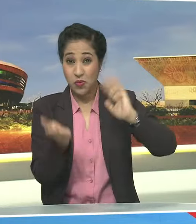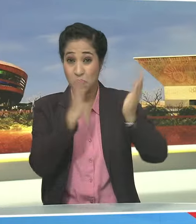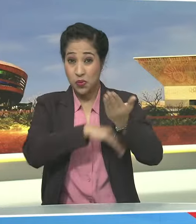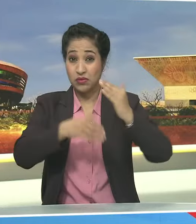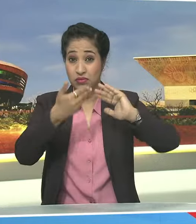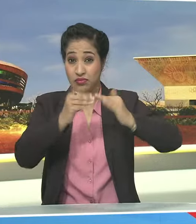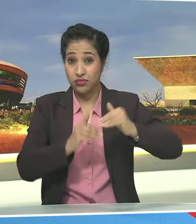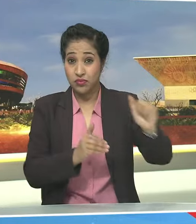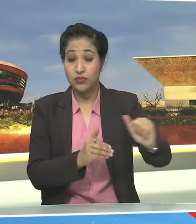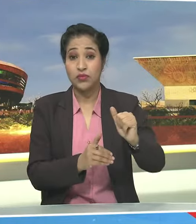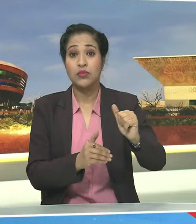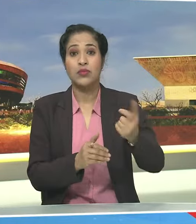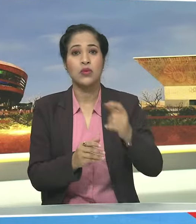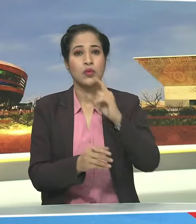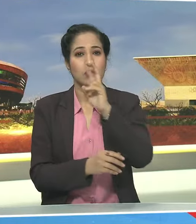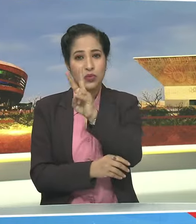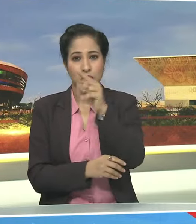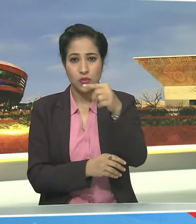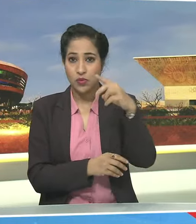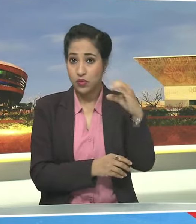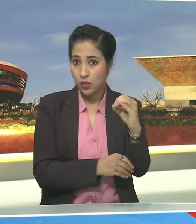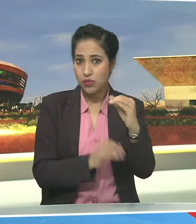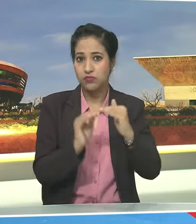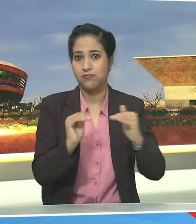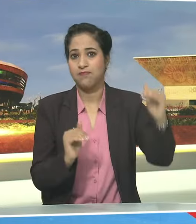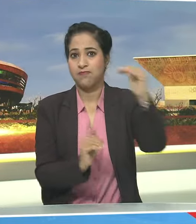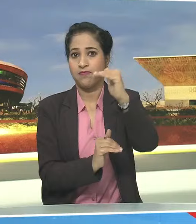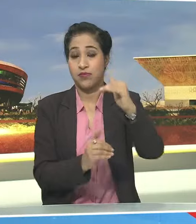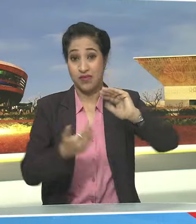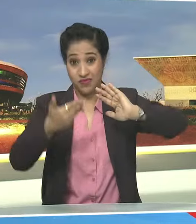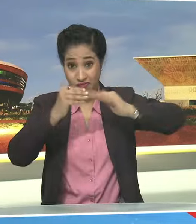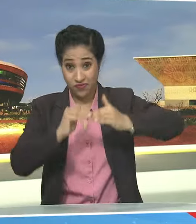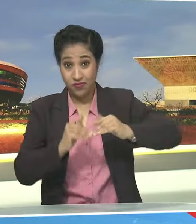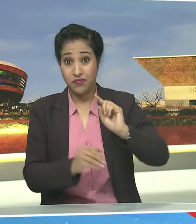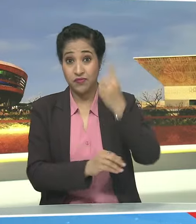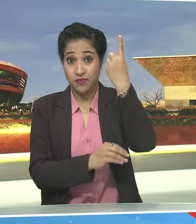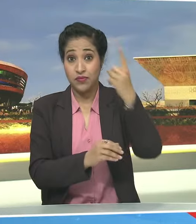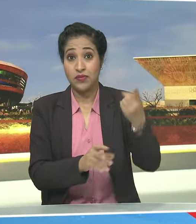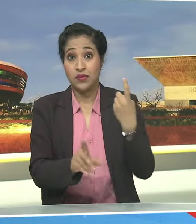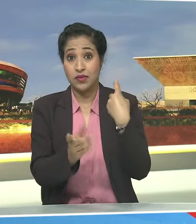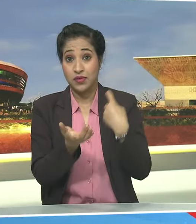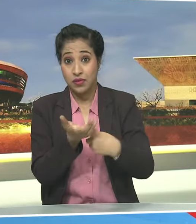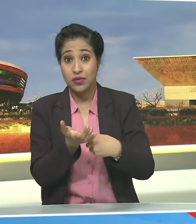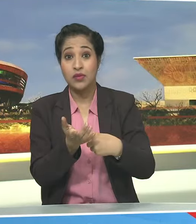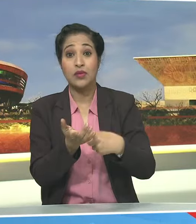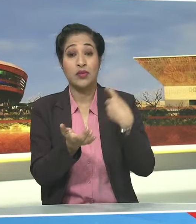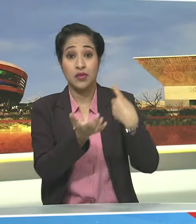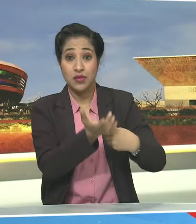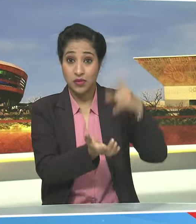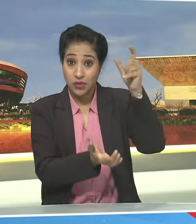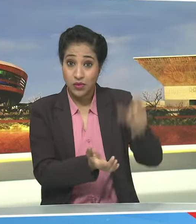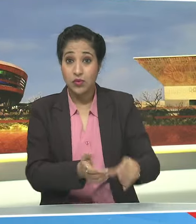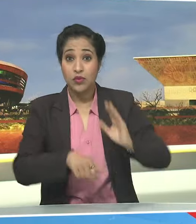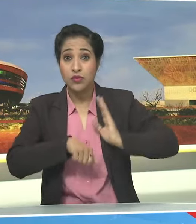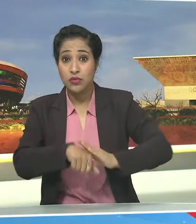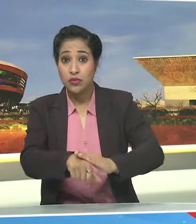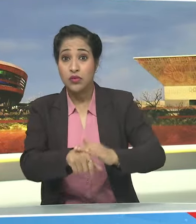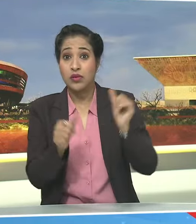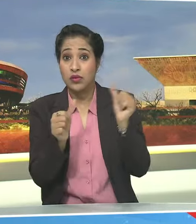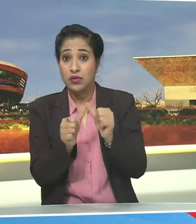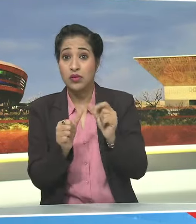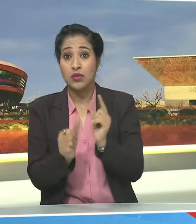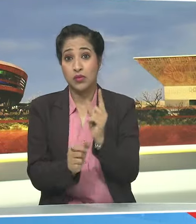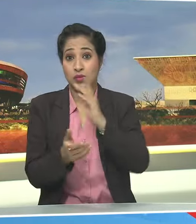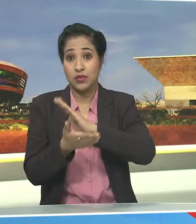प्लेऑफ मैच में दो शून से बढ़त हासिल कर ली है प्रतियोगिता के पहले दिन राजकुमार रामनाथन ने अनुभवी ए साम